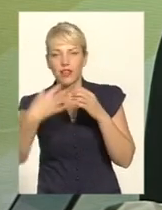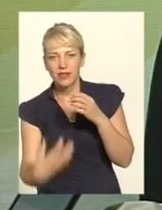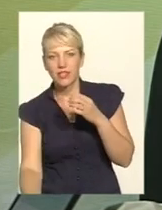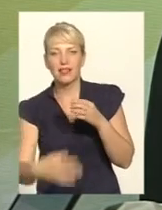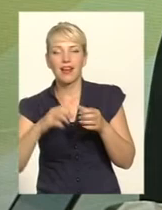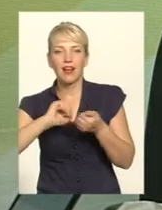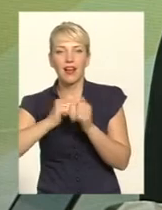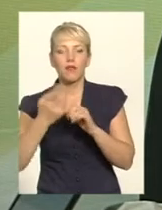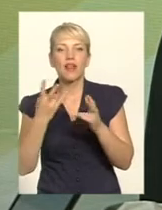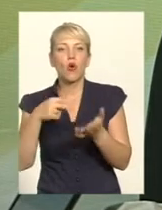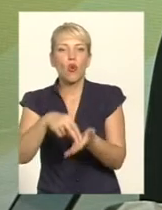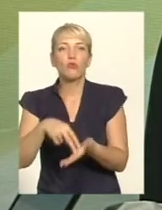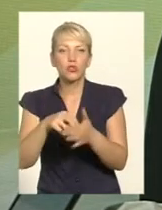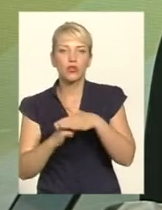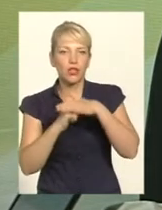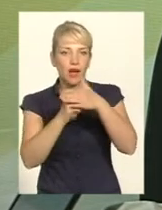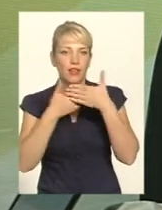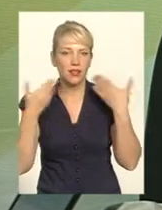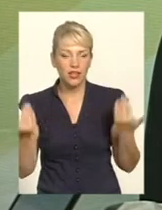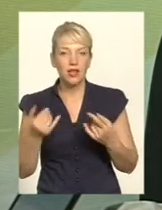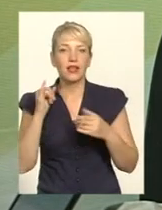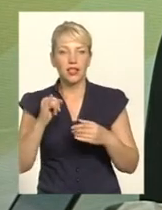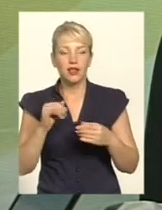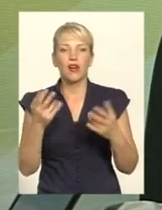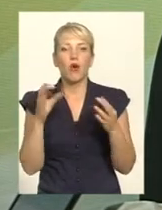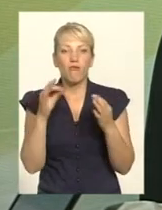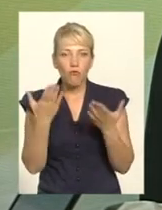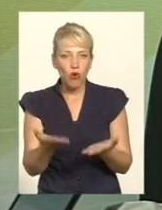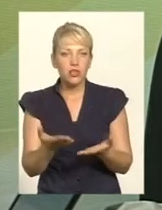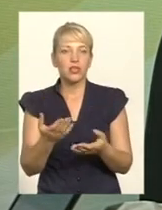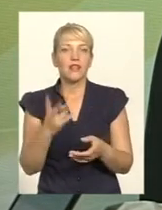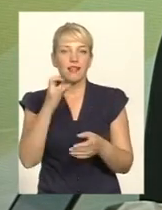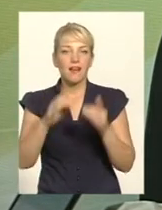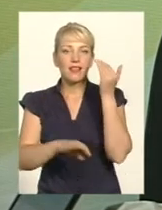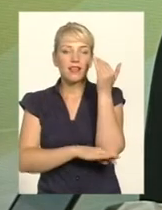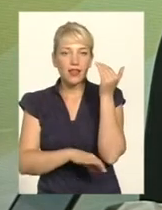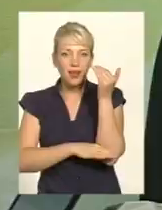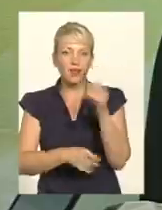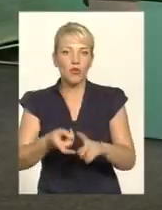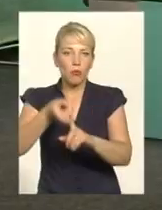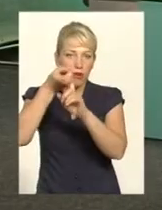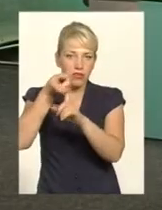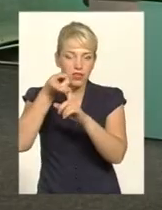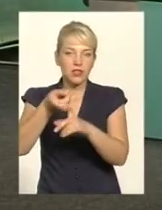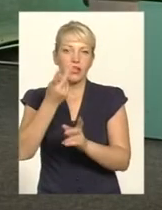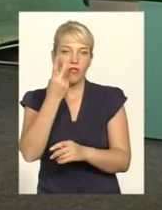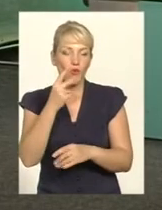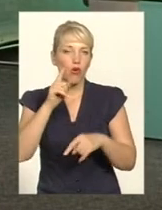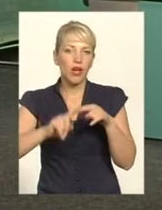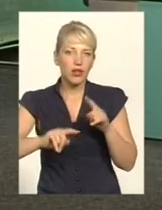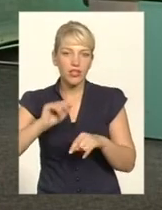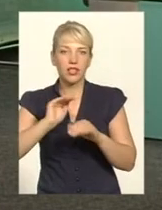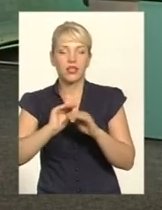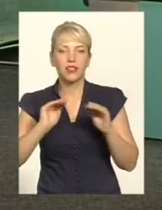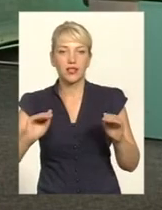на буквально якомусь там дереві чи на чому повисли двоє рівно близьких людей – тато і мама. Дитина